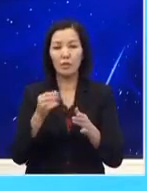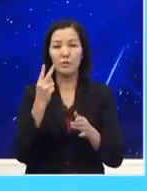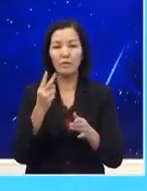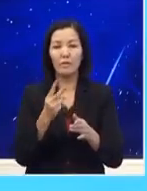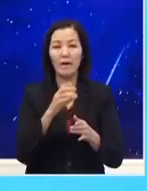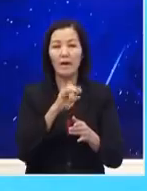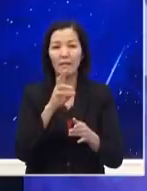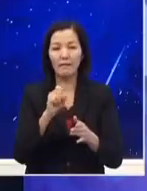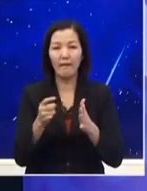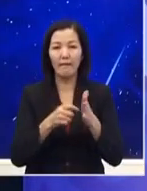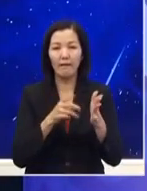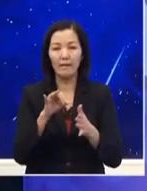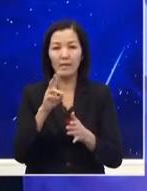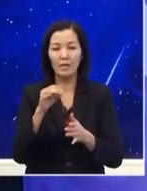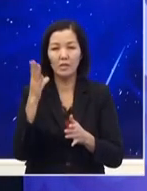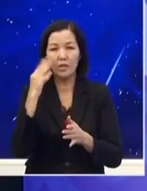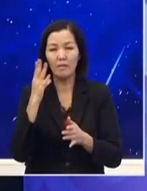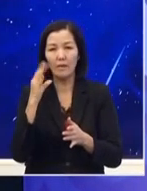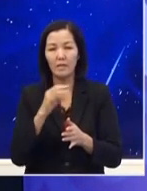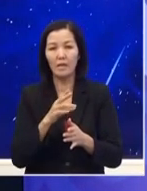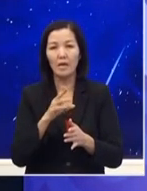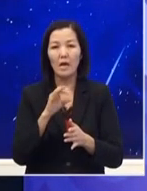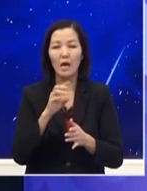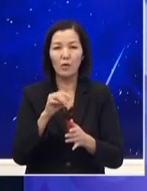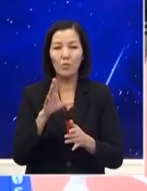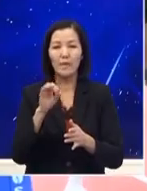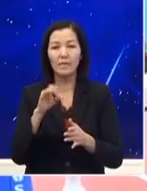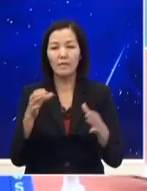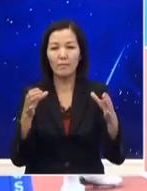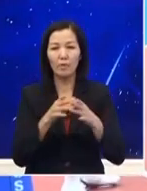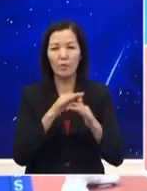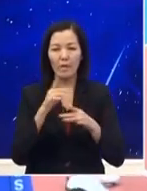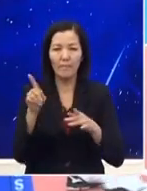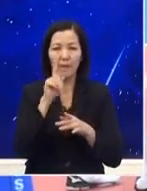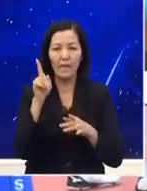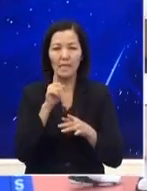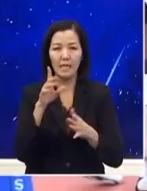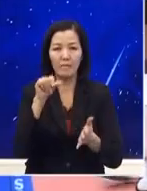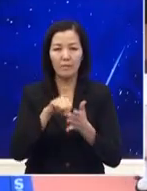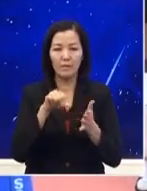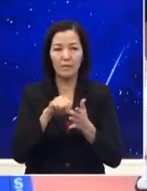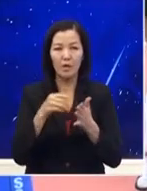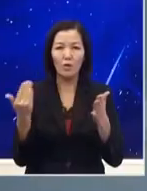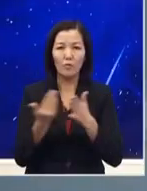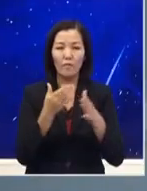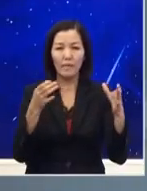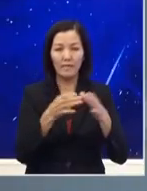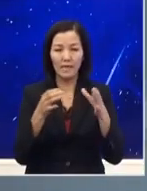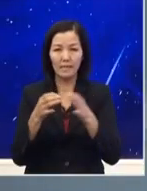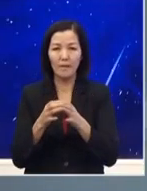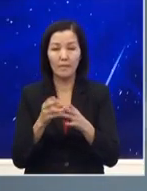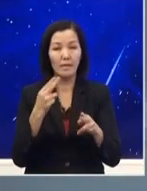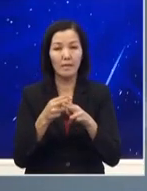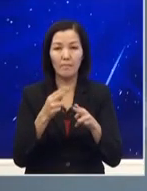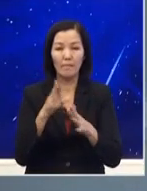Алтая, Караганда, Иртыш, Алматы, Куаныш и Ару-Астана. Многие клубы в этом году омолодились и вышли совершенно новым составом. Однако это не